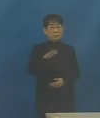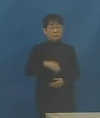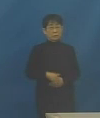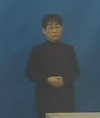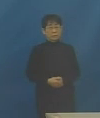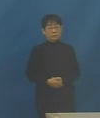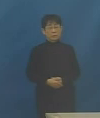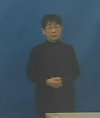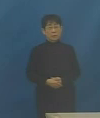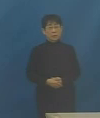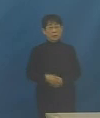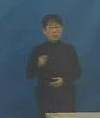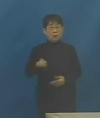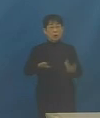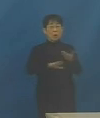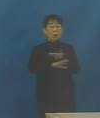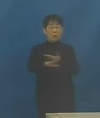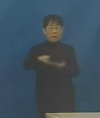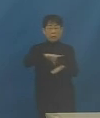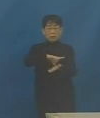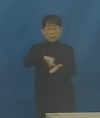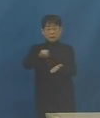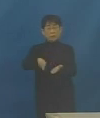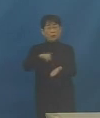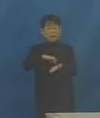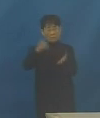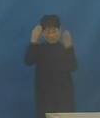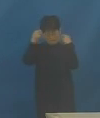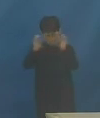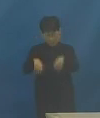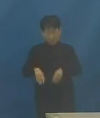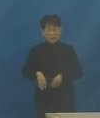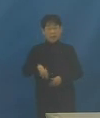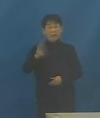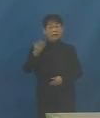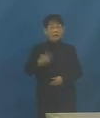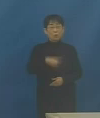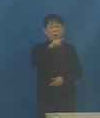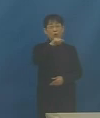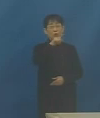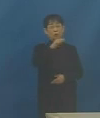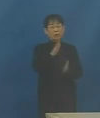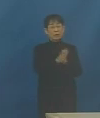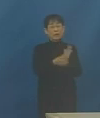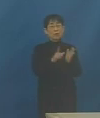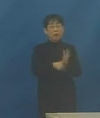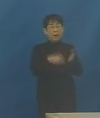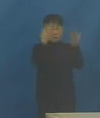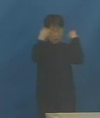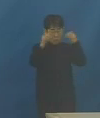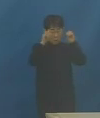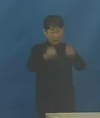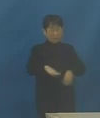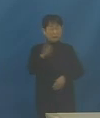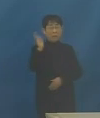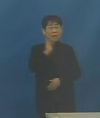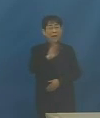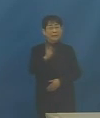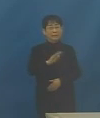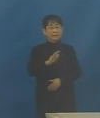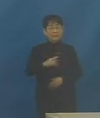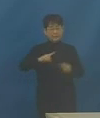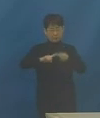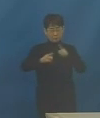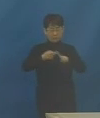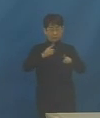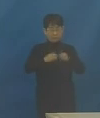あのた地域で諦めざるを得ないところありますが本県は諦め悪ですねええここはもうあの戦いを続け